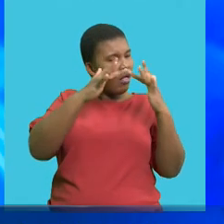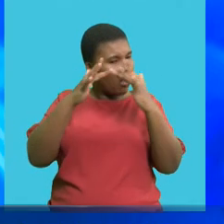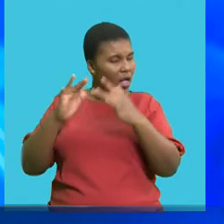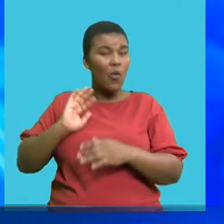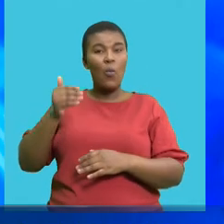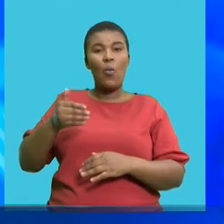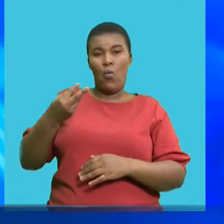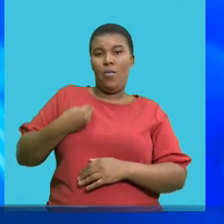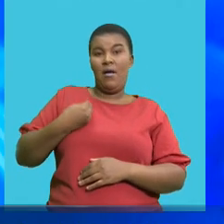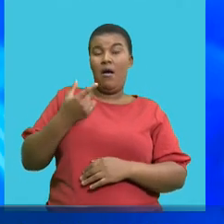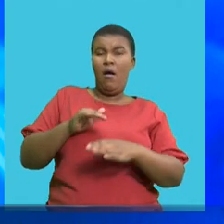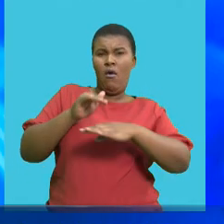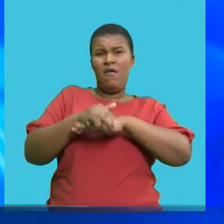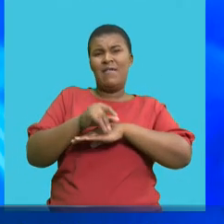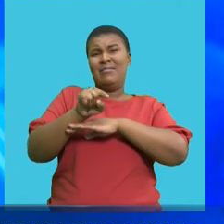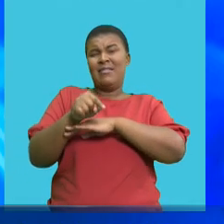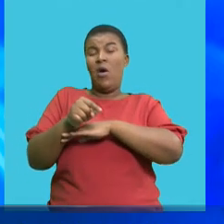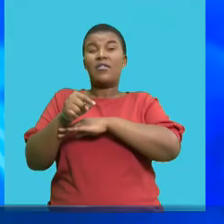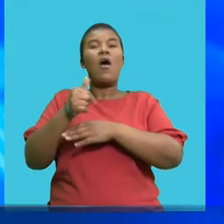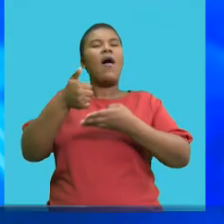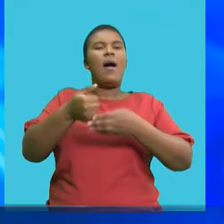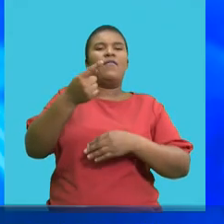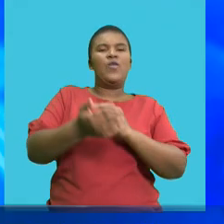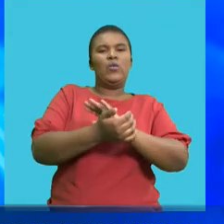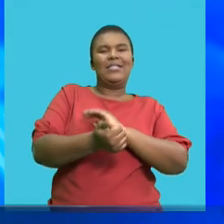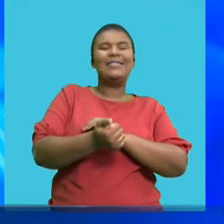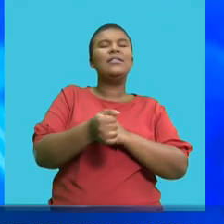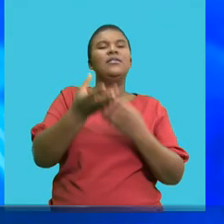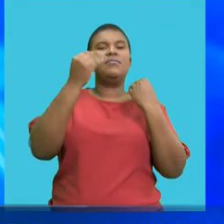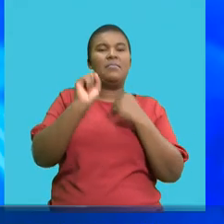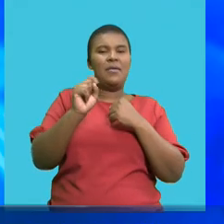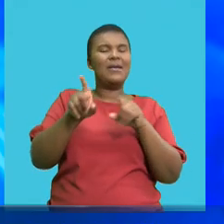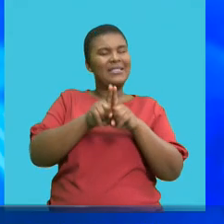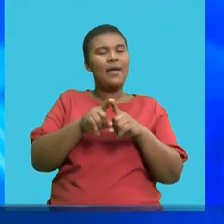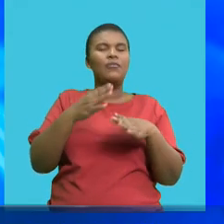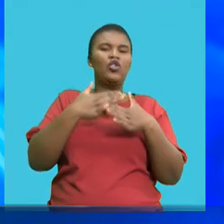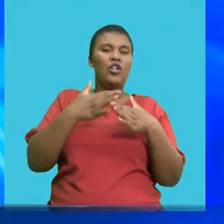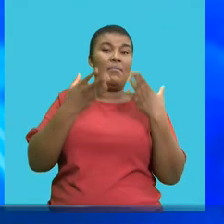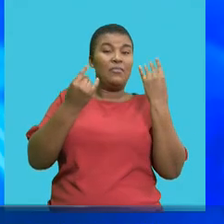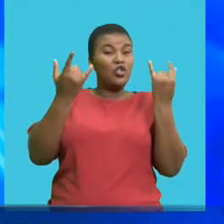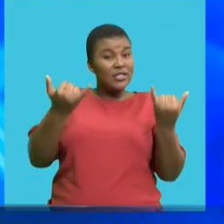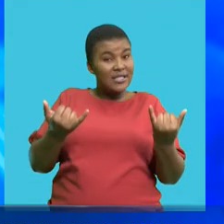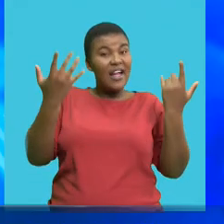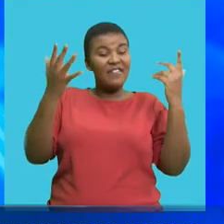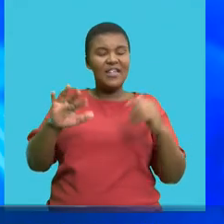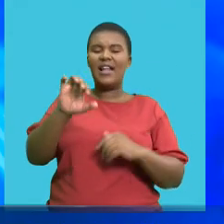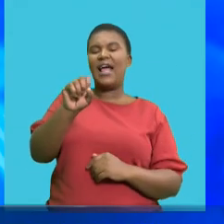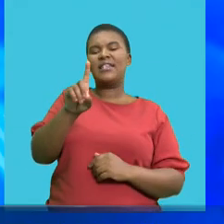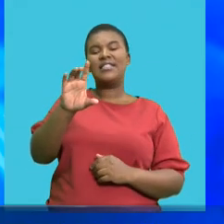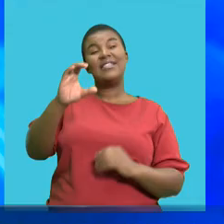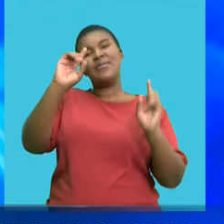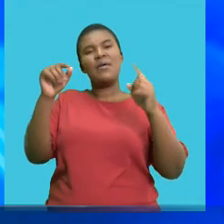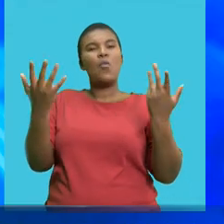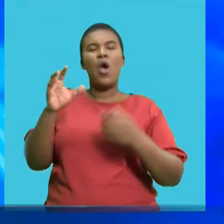abangaphaya kwamakhulu amane ukubanceda ngophuhliso lweZakhono nokubanika ingcebiso ngemisebenzi. Namhlanje lo mbutho useinkqubo yawo eOrlando